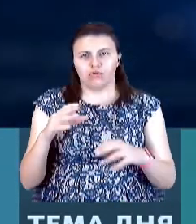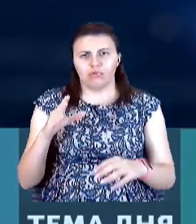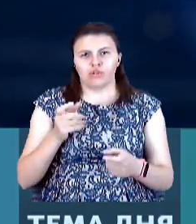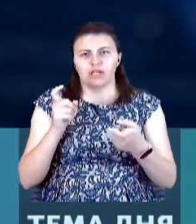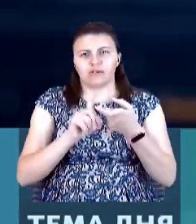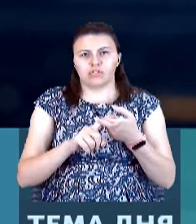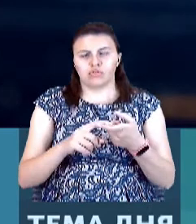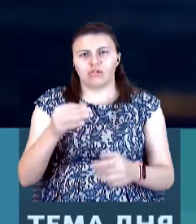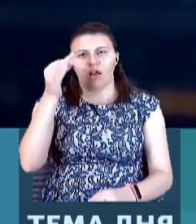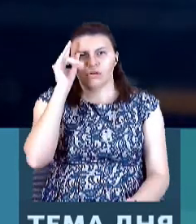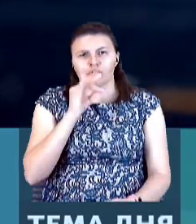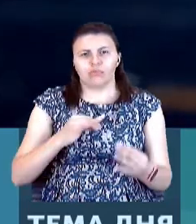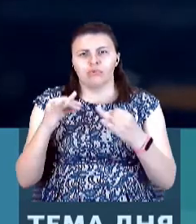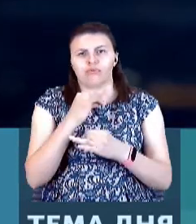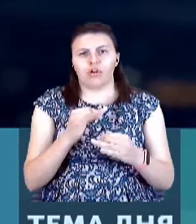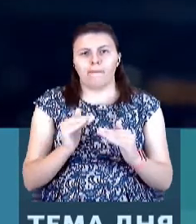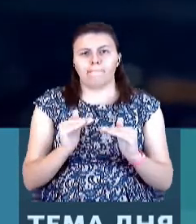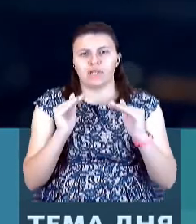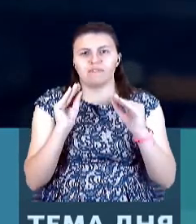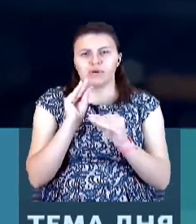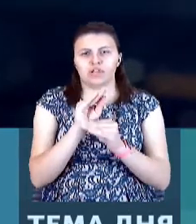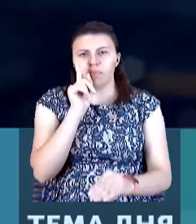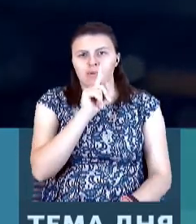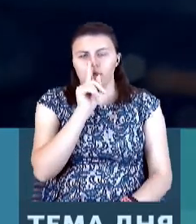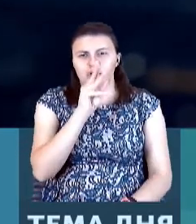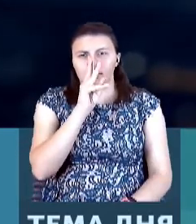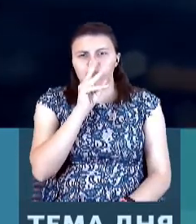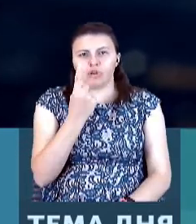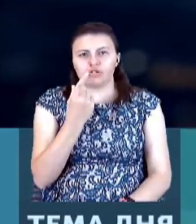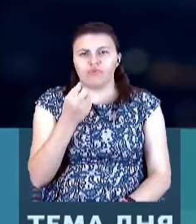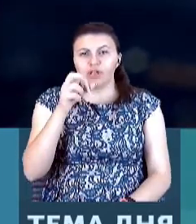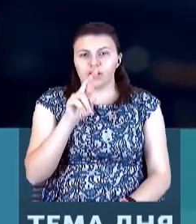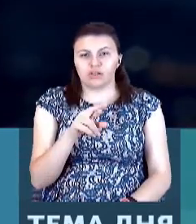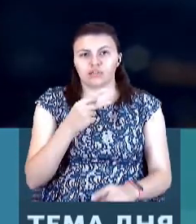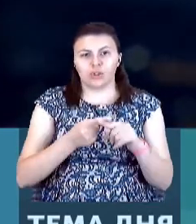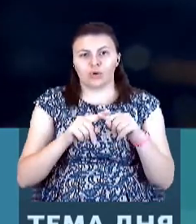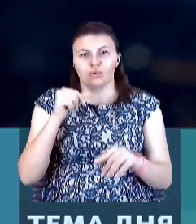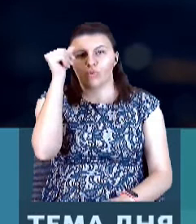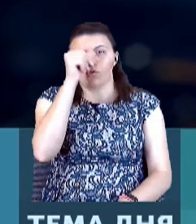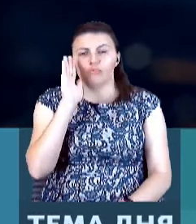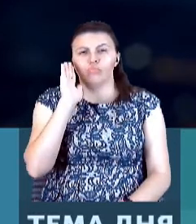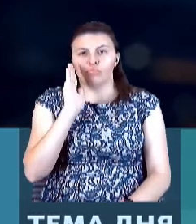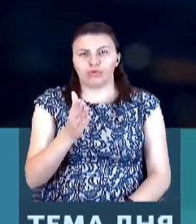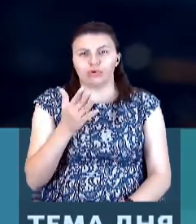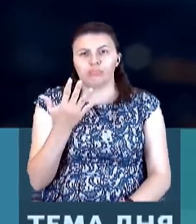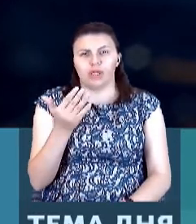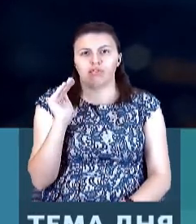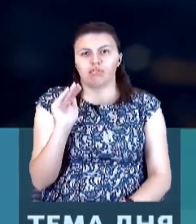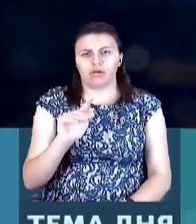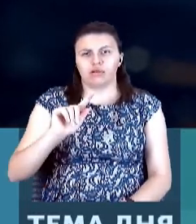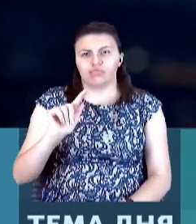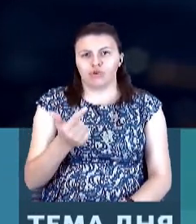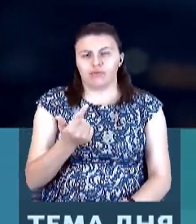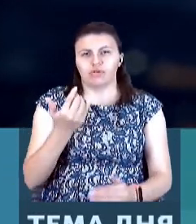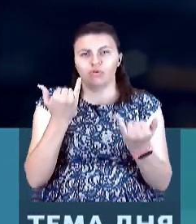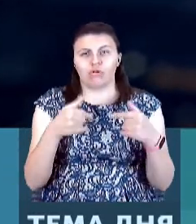що сьогодні обговорюємо підвищення мінімальної заробітної плати. З 1 вересня цього року вона становитиме 5 тисяч гривень.